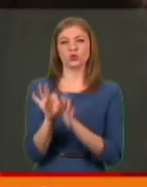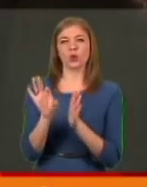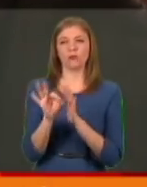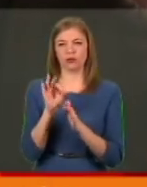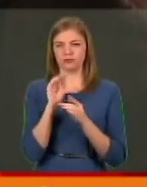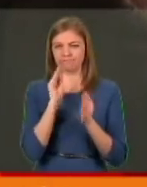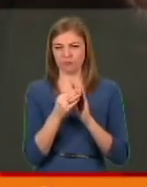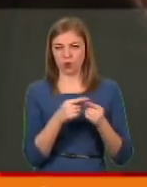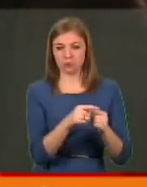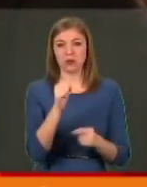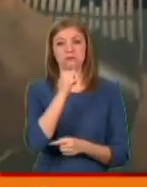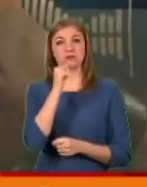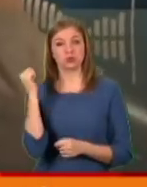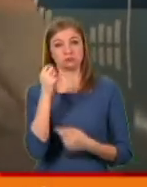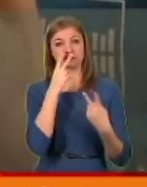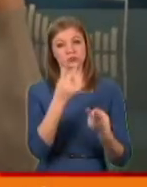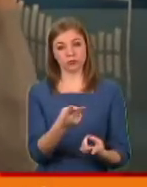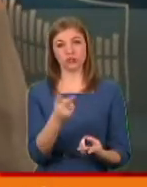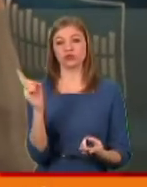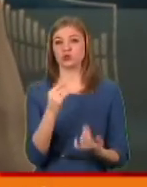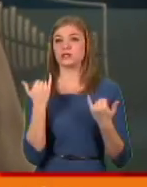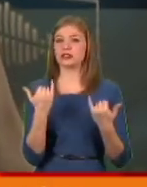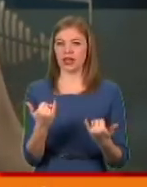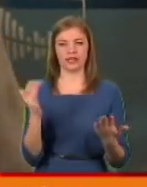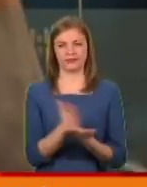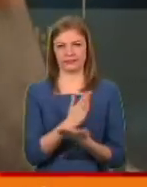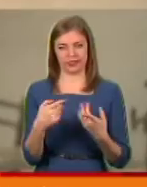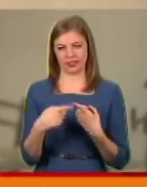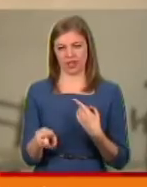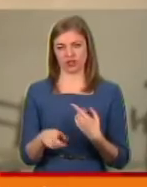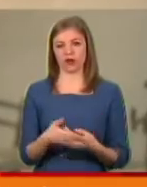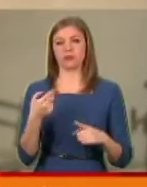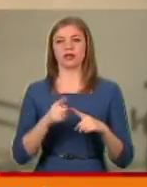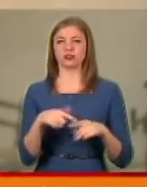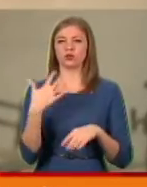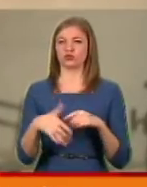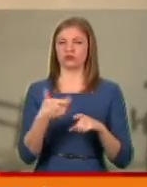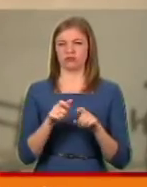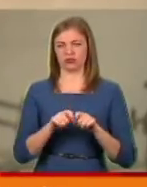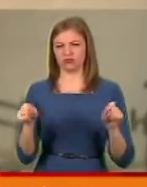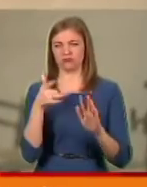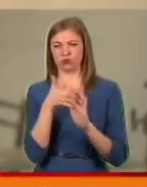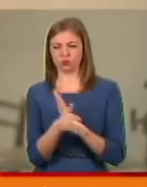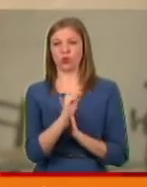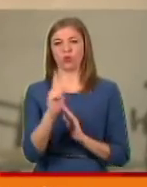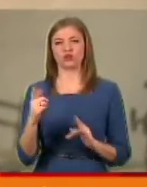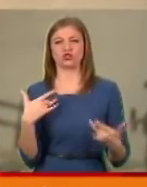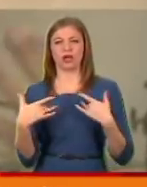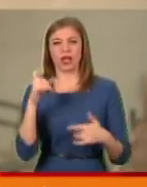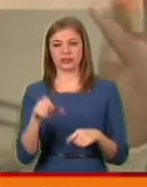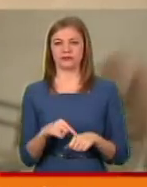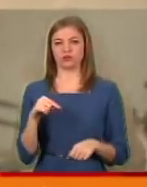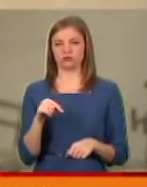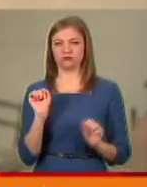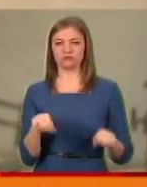обирають кулуарно. Минулого ж року побачили, зараз все інакше. Це стало більш прозоро, і кожен артист